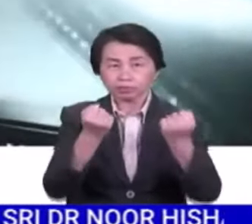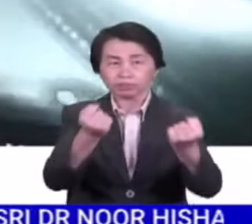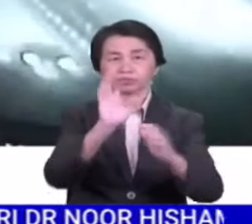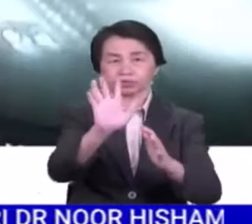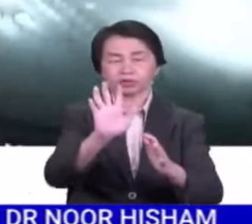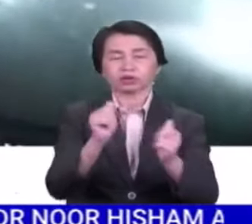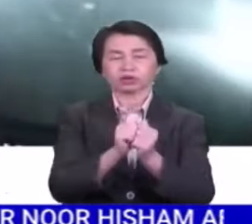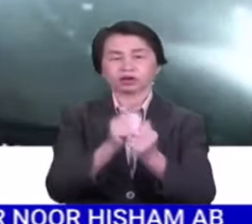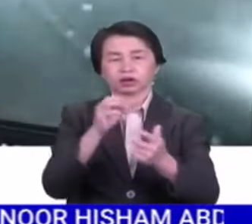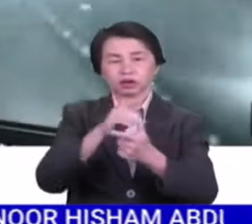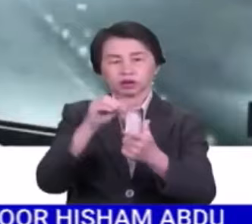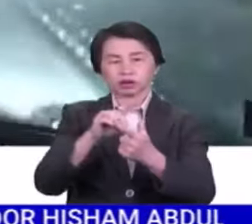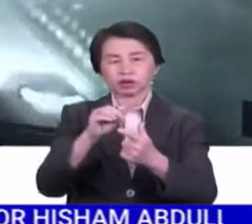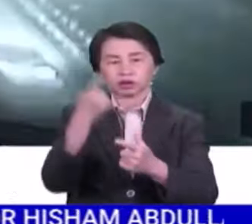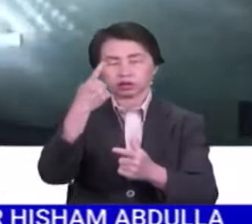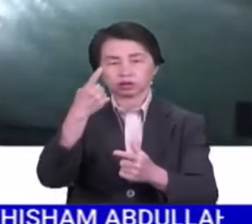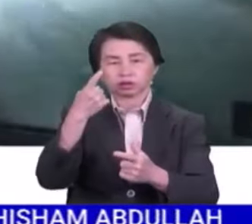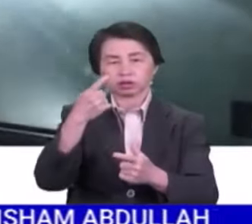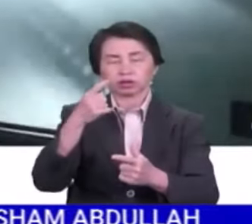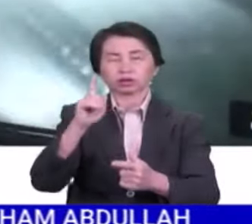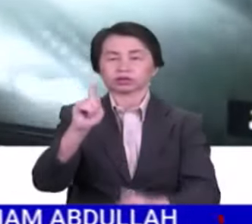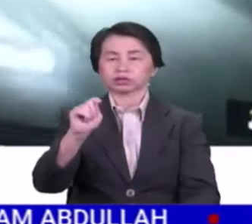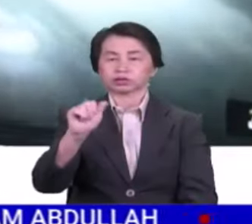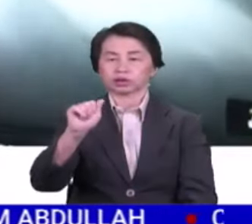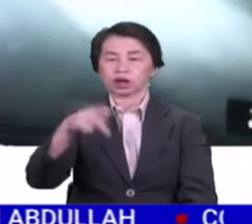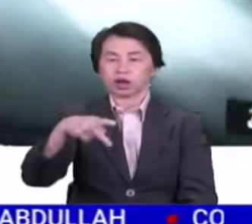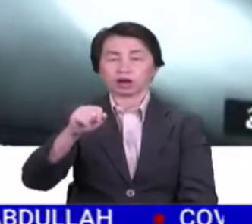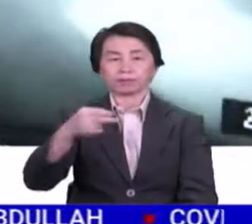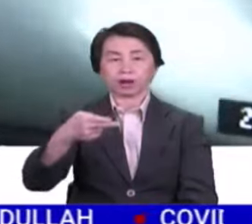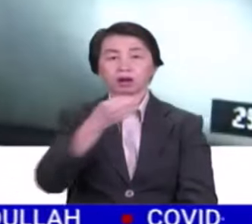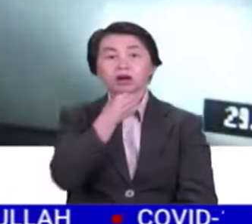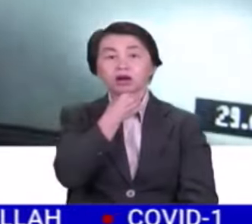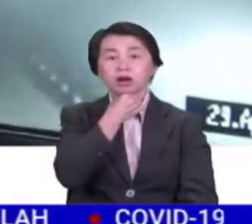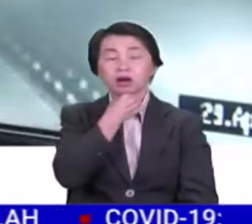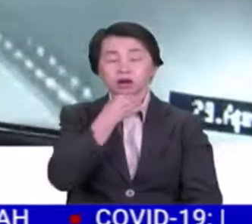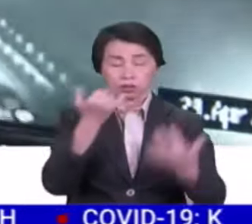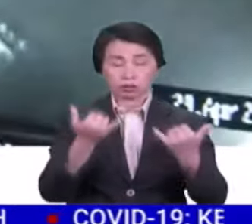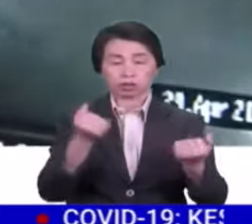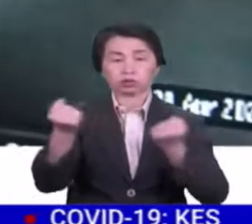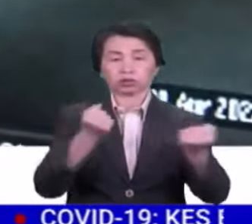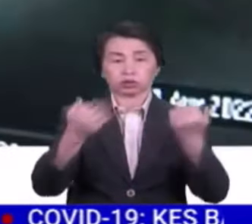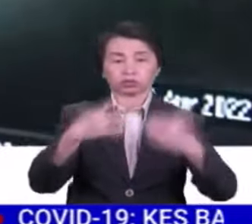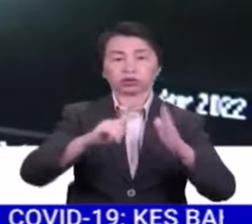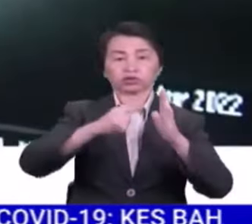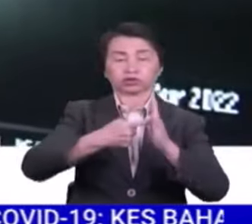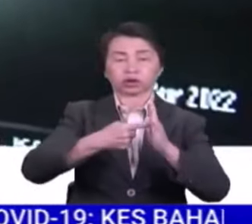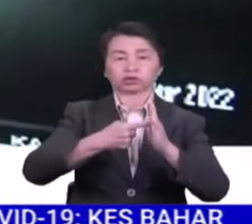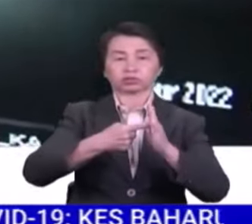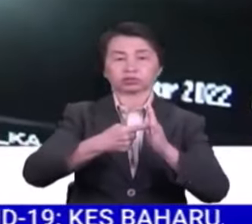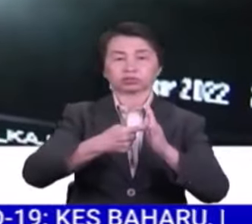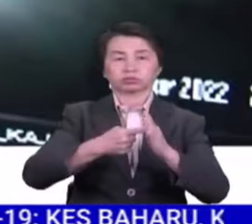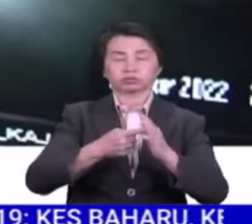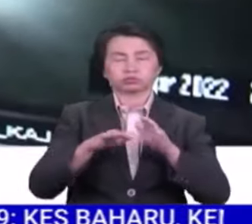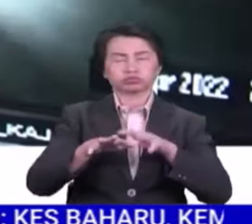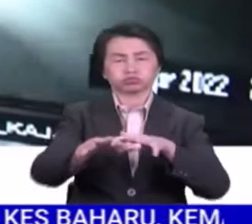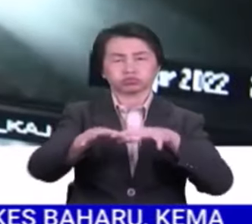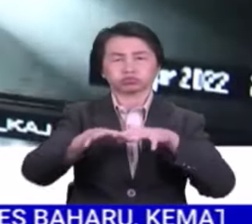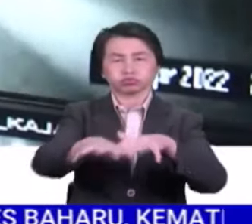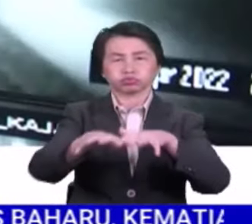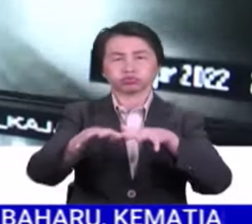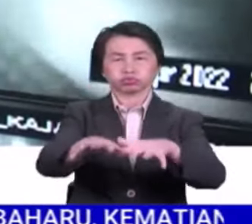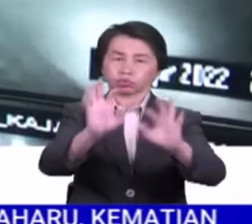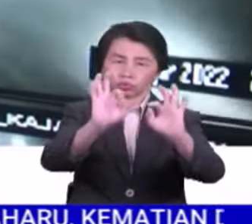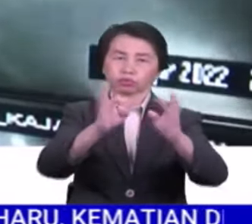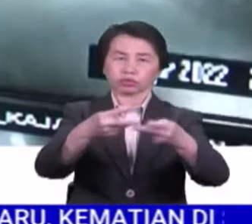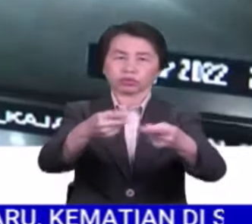lebuh raya plus di Tapah, kenderaan sudah mula bertali arus, bagaimanapun masih lancar dan terkawal. Jadi